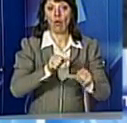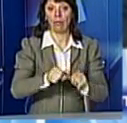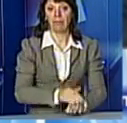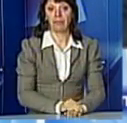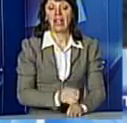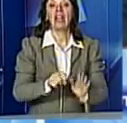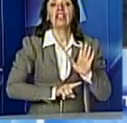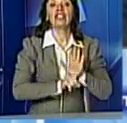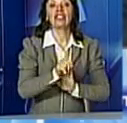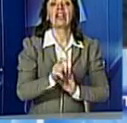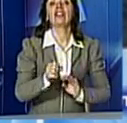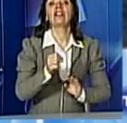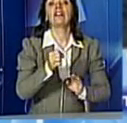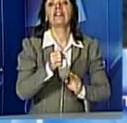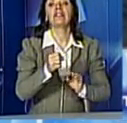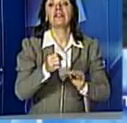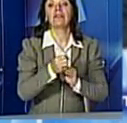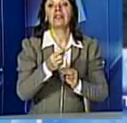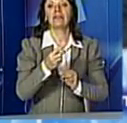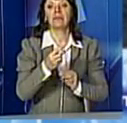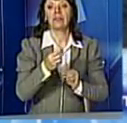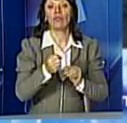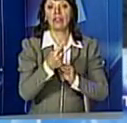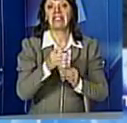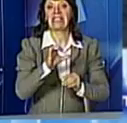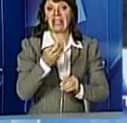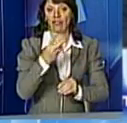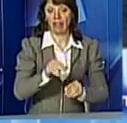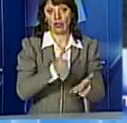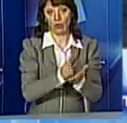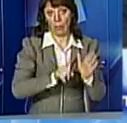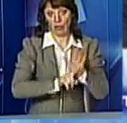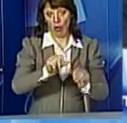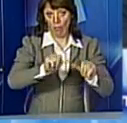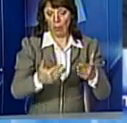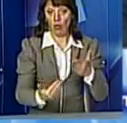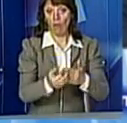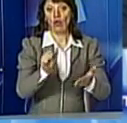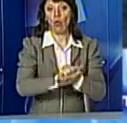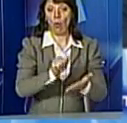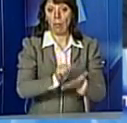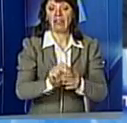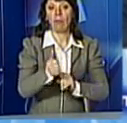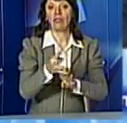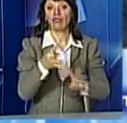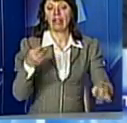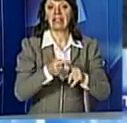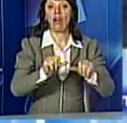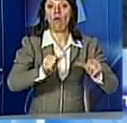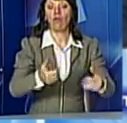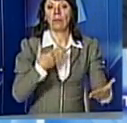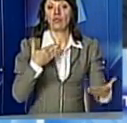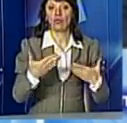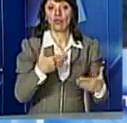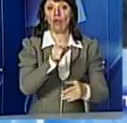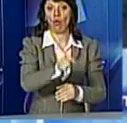11 січня Державна міграційна служба починає оформлення нових документів в першу чергу це оформлення стосується